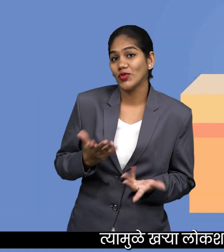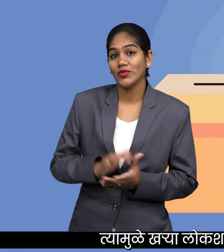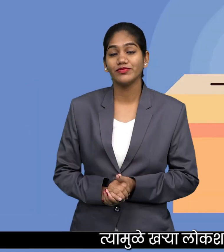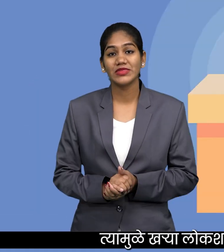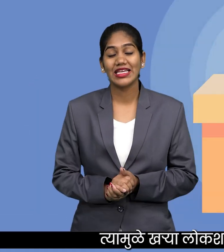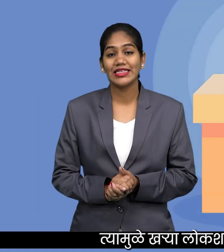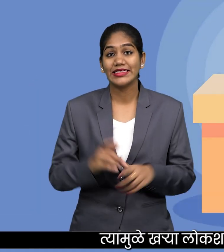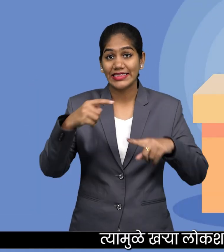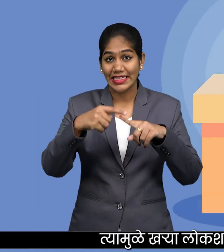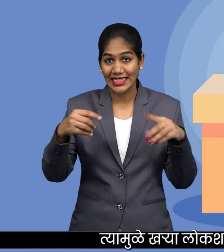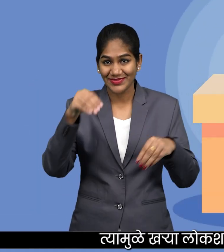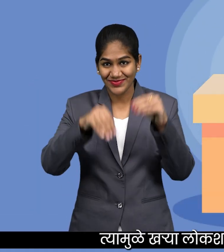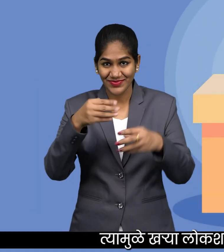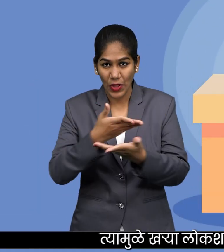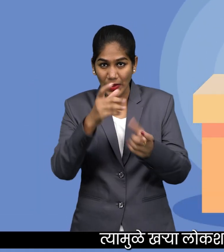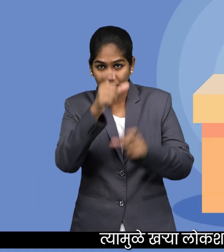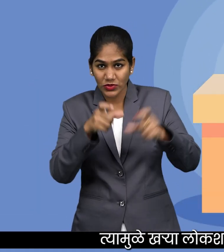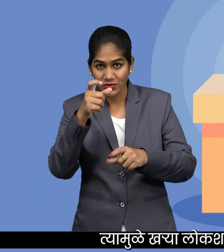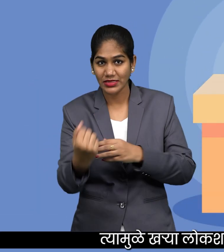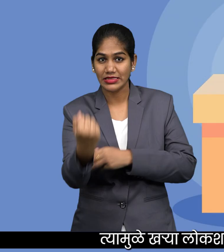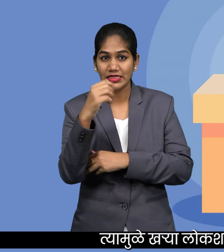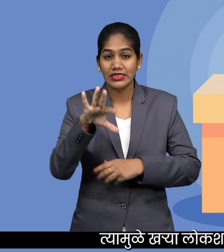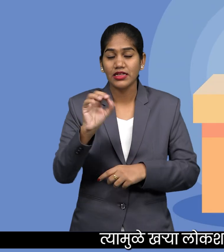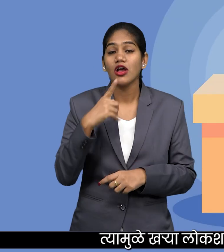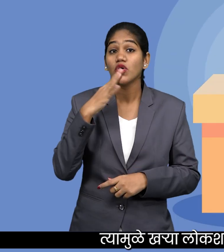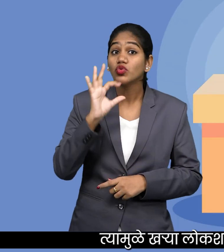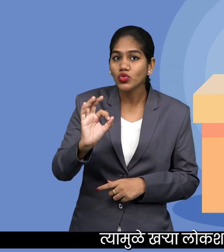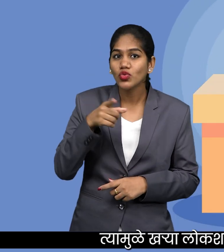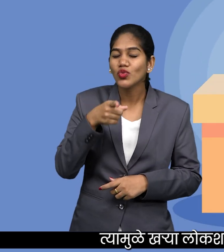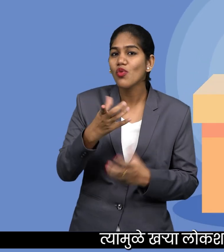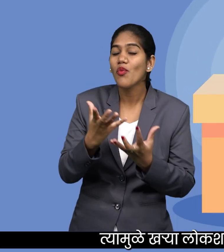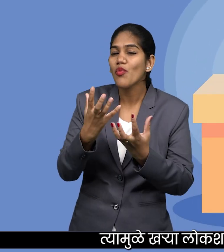त्यामुळे खऱ्या लोकशाहीसाठी केवळ समान मतदानाचे नव्हे